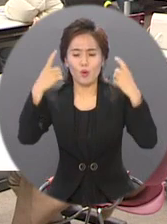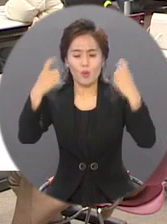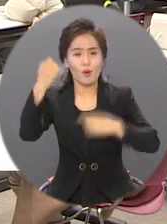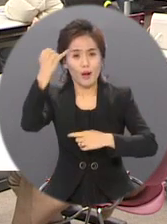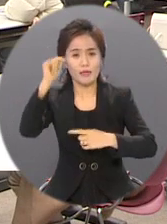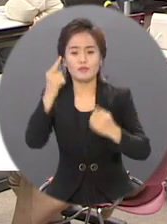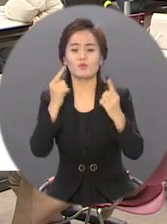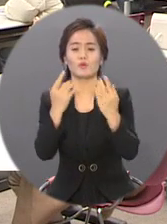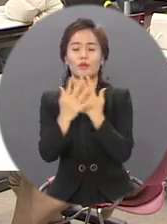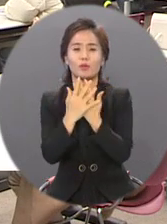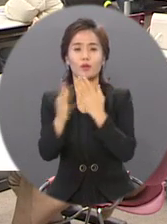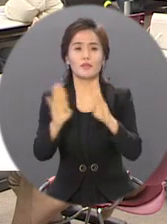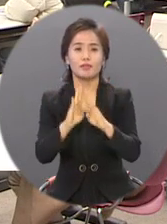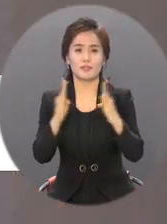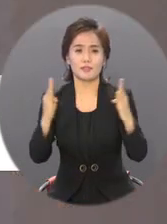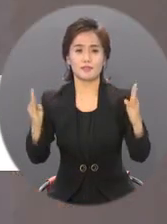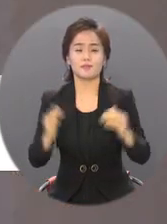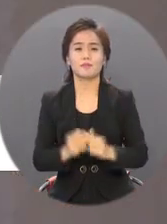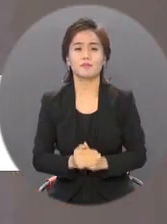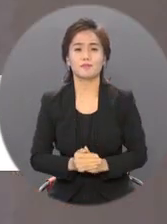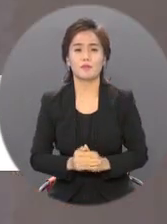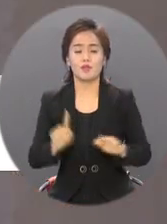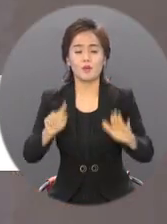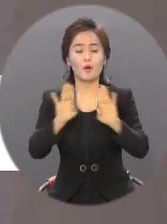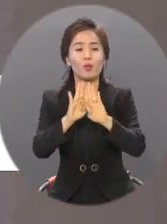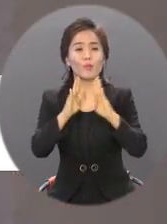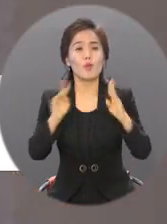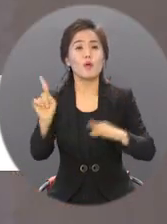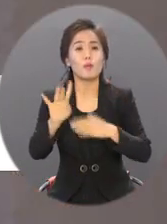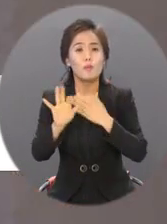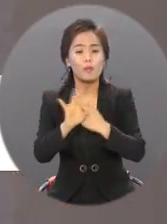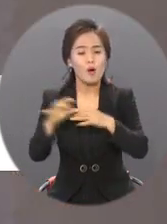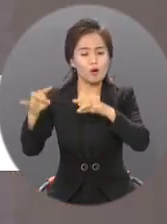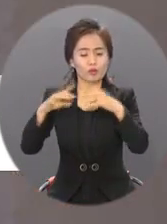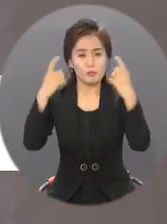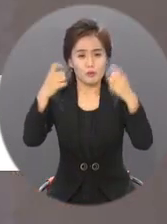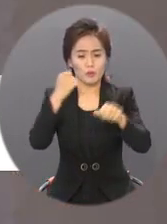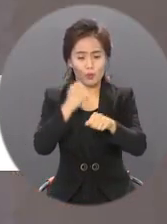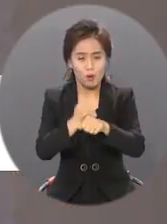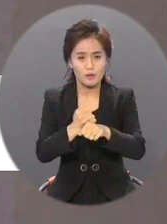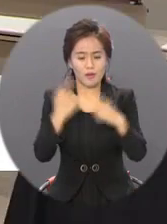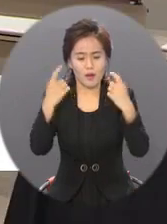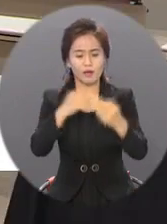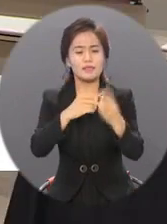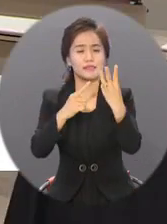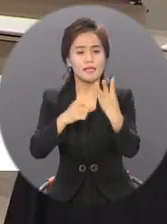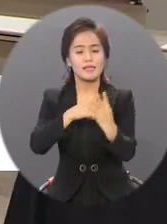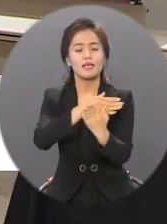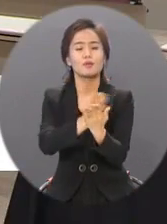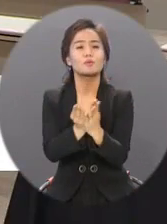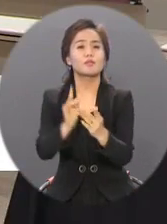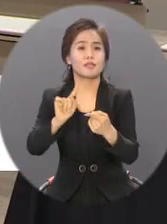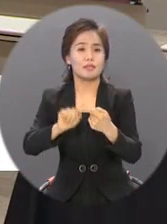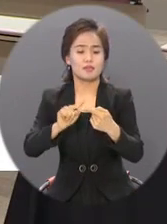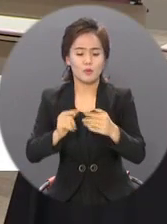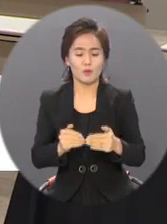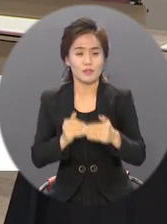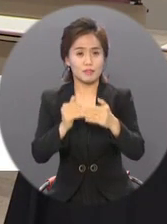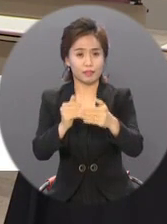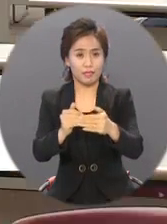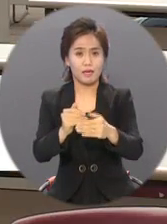아이디어 대회 를 개최합니다 이번 대회는 스마트 관광 웰니스 관광 등 3개의 섹션을 주제로